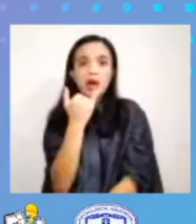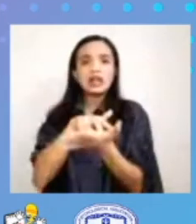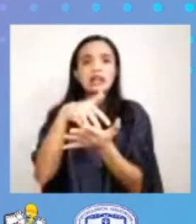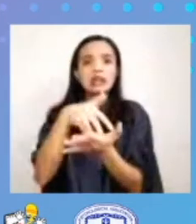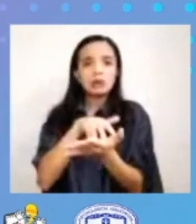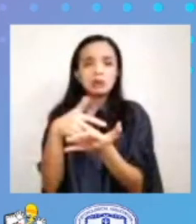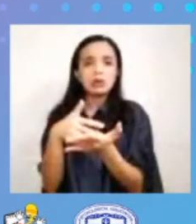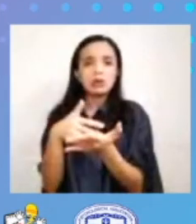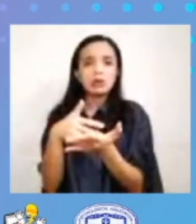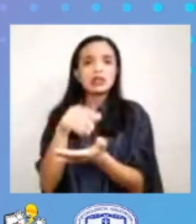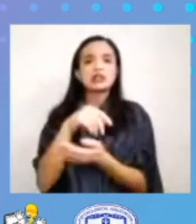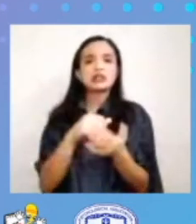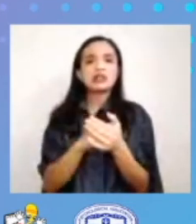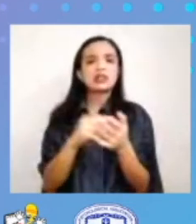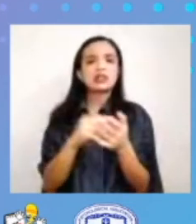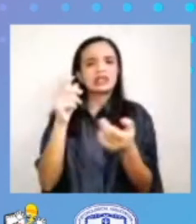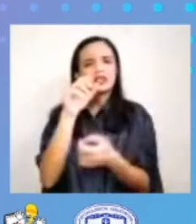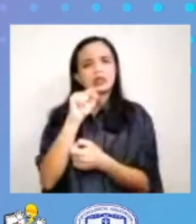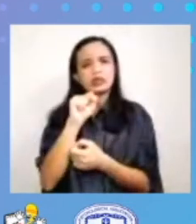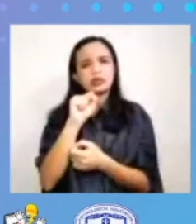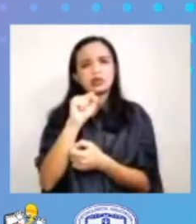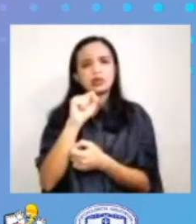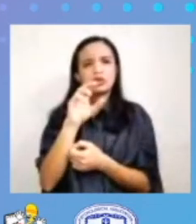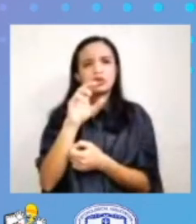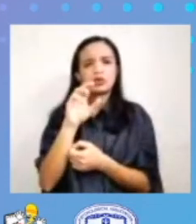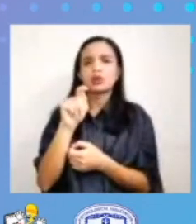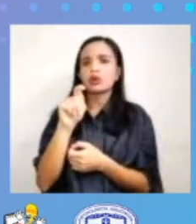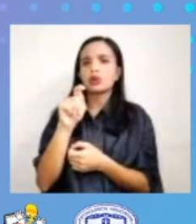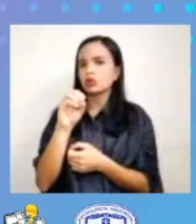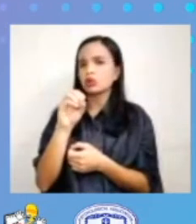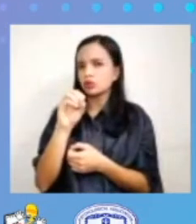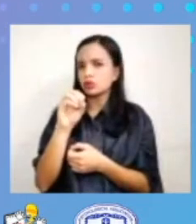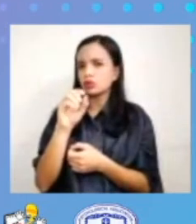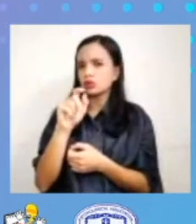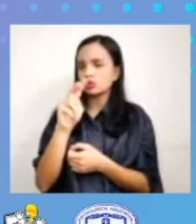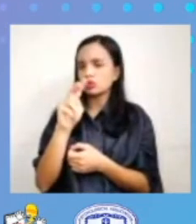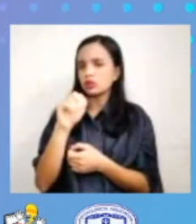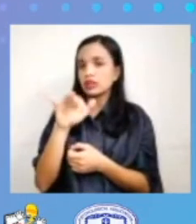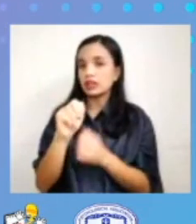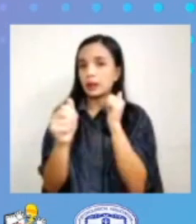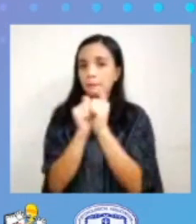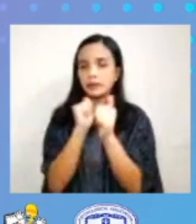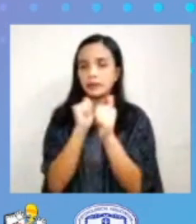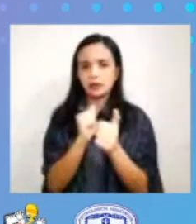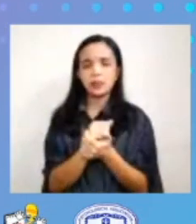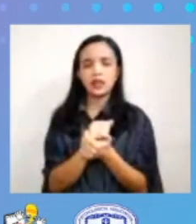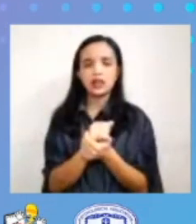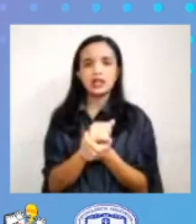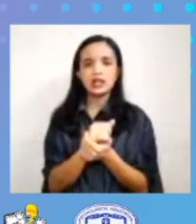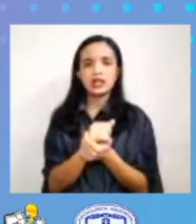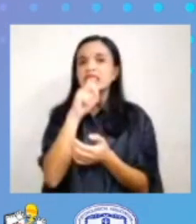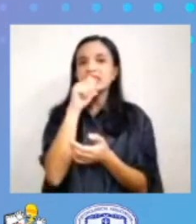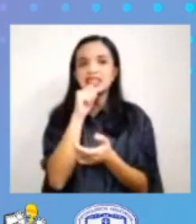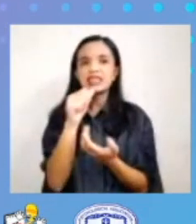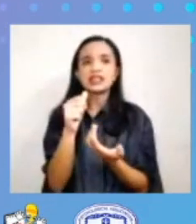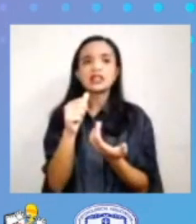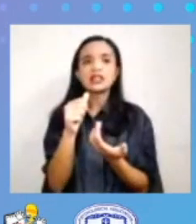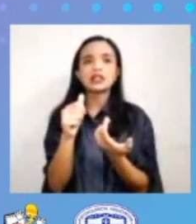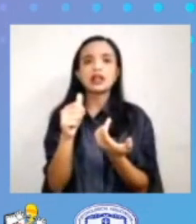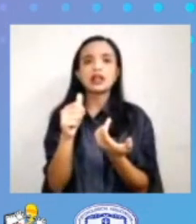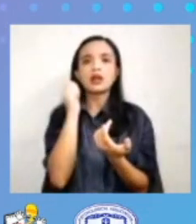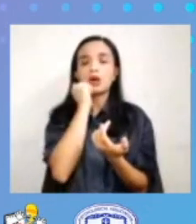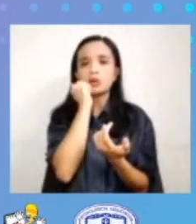the bed, tapos like for example, 10 hours ka nang nandyan, you would notice that your body becomes lazier. Bakit?